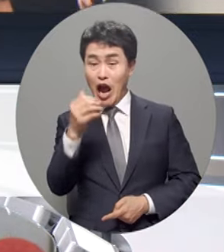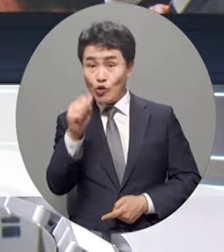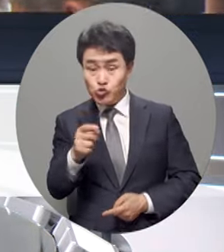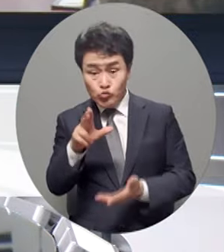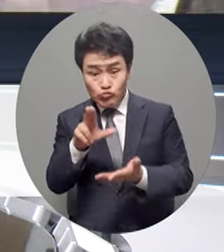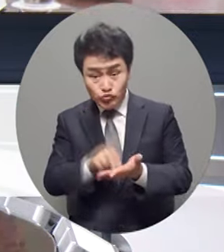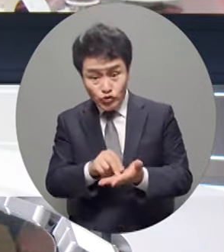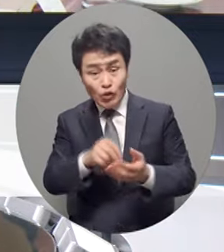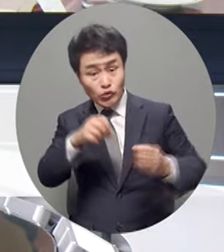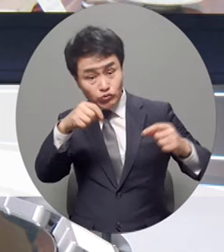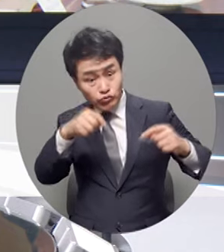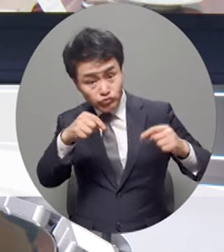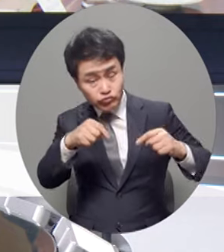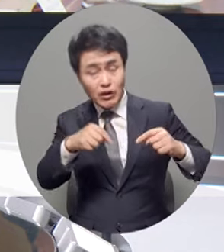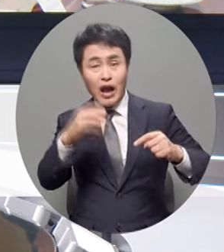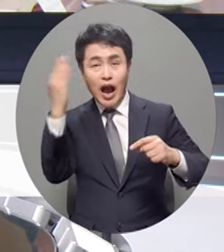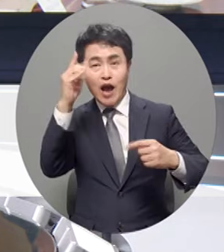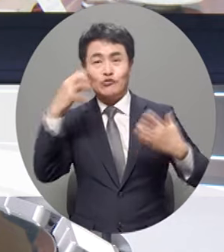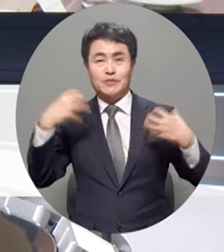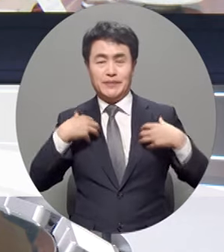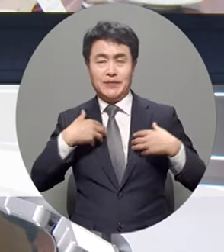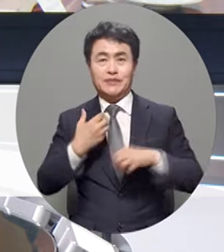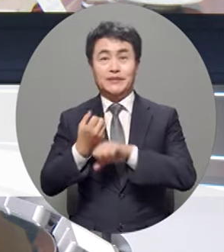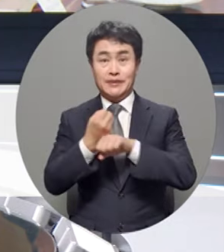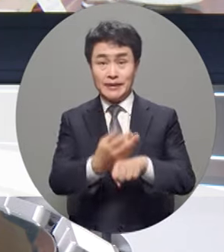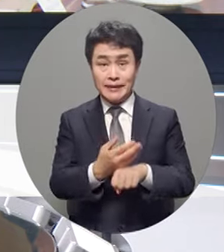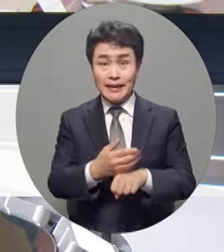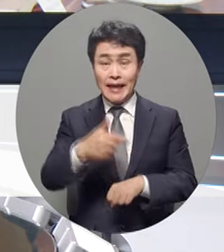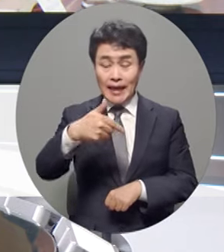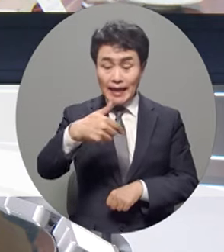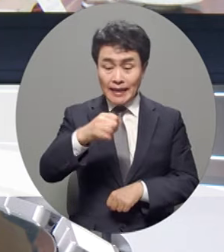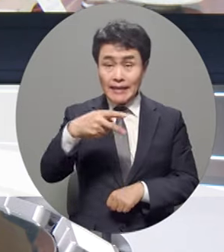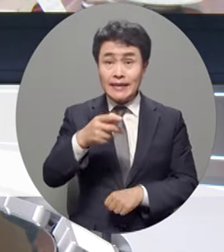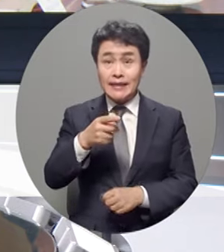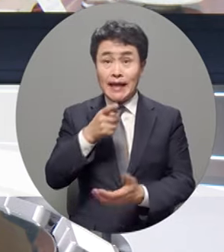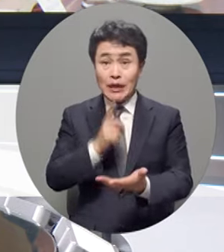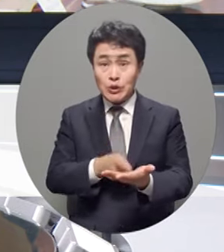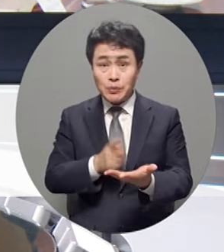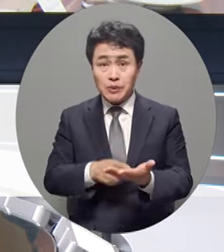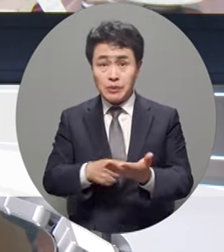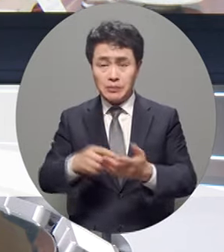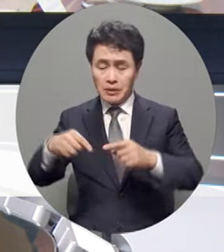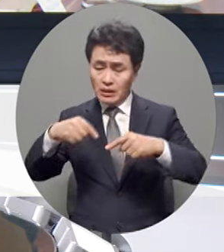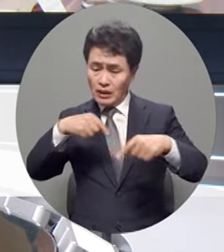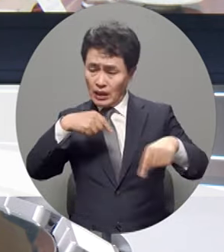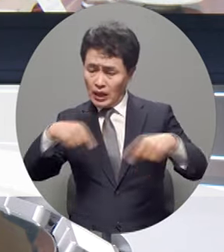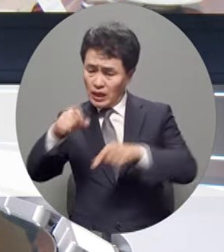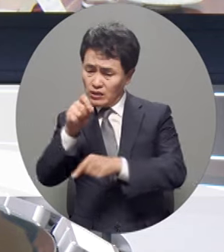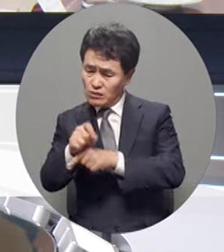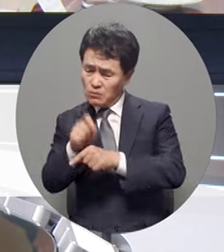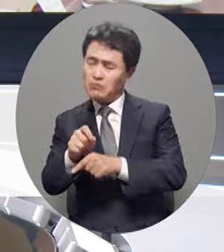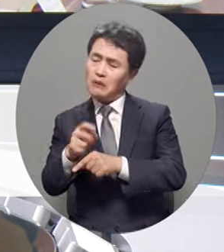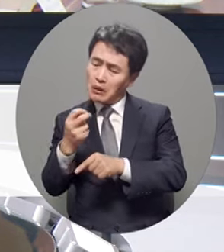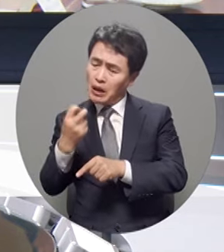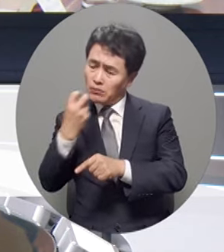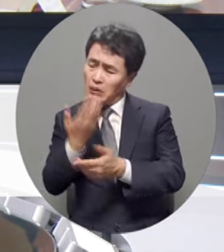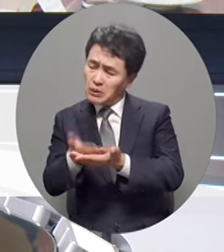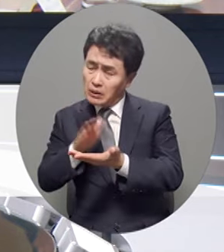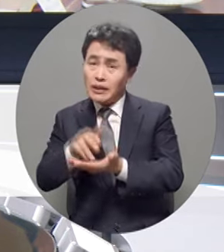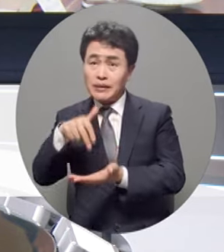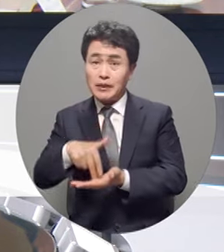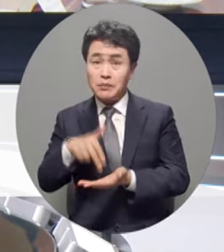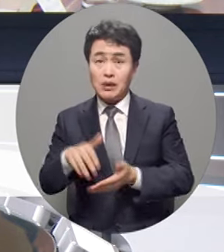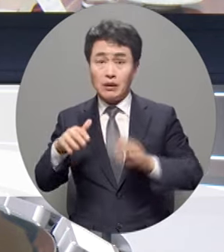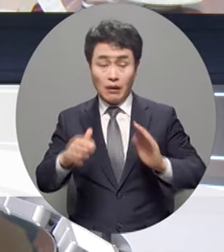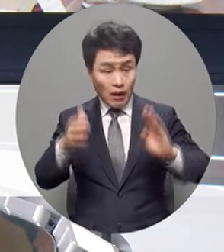올리면서 우리 정부 입장을 전했습니다 기시다 총리도 행정지도는 보안 점검 차원이었다면 네이버가 일본에서